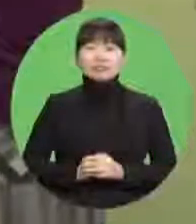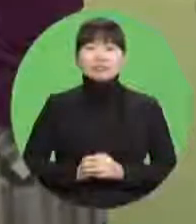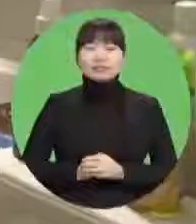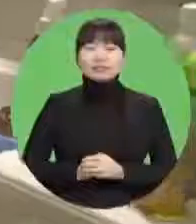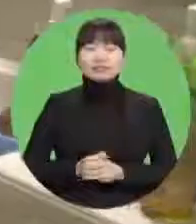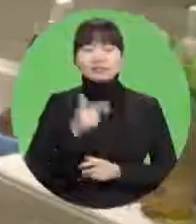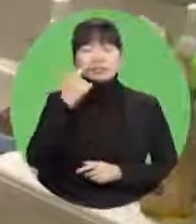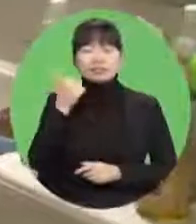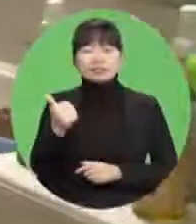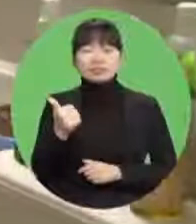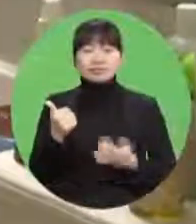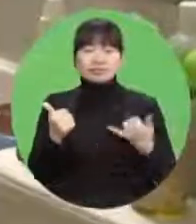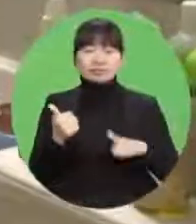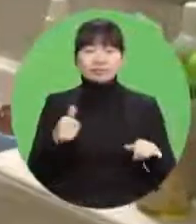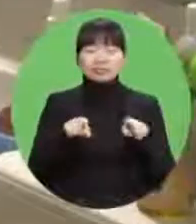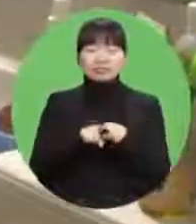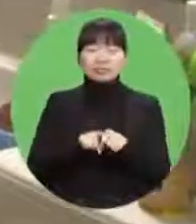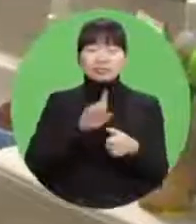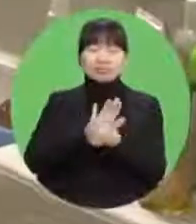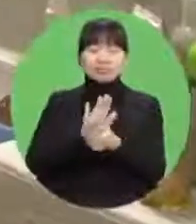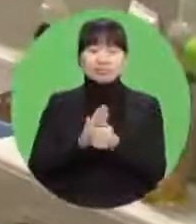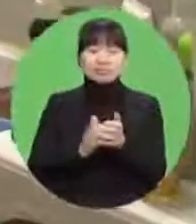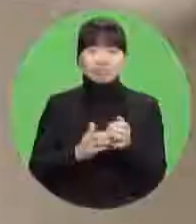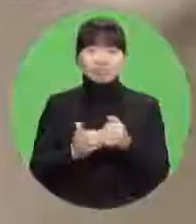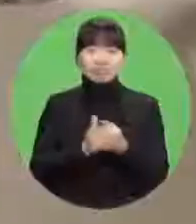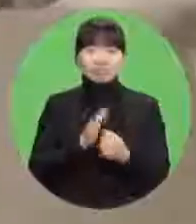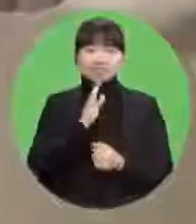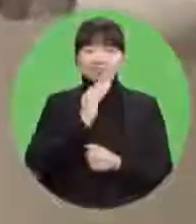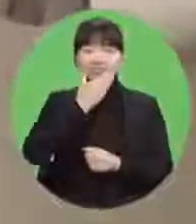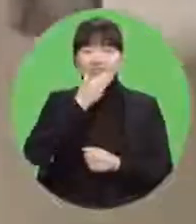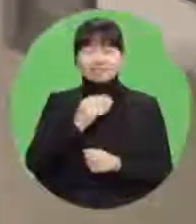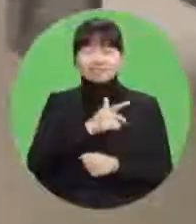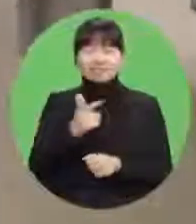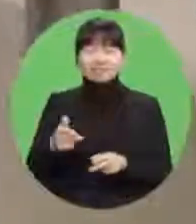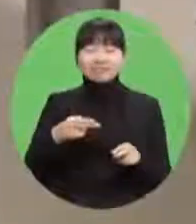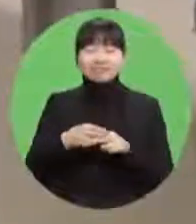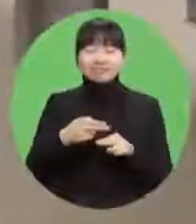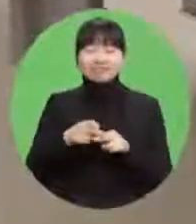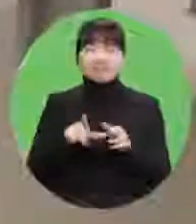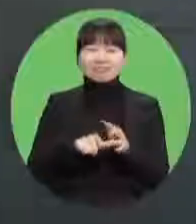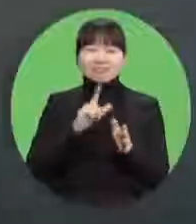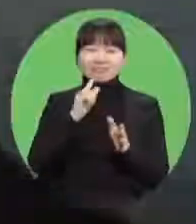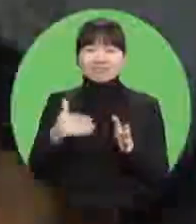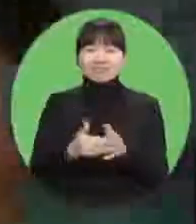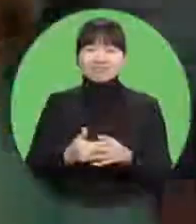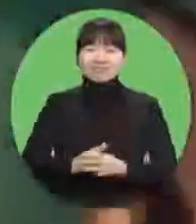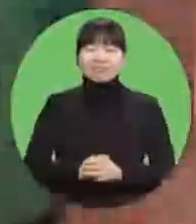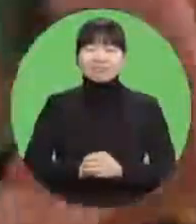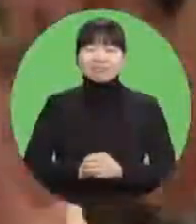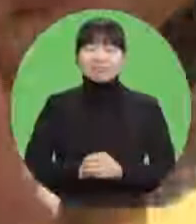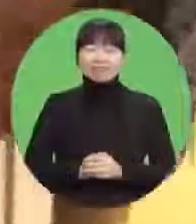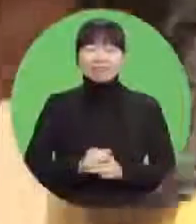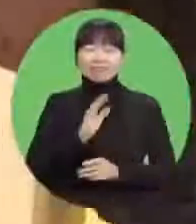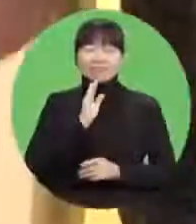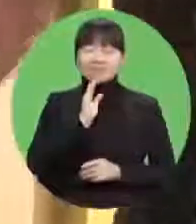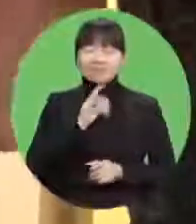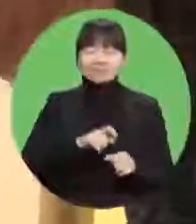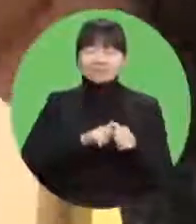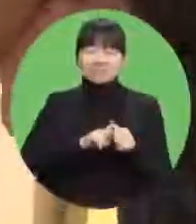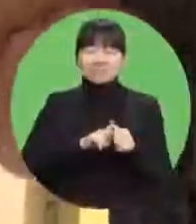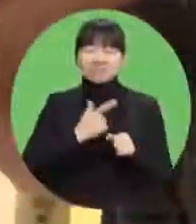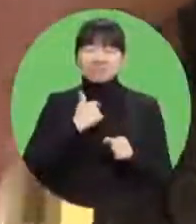거기에 아빠도 아이들도 함께 거드니 그야말로 행복한 저녁입니다. 참 저러기가 쉽지 않은데. 그리고 귀여운 떼쟁이였던